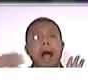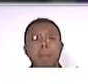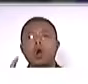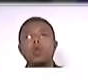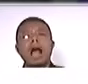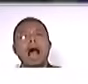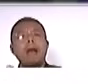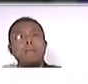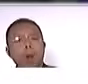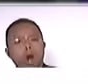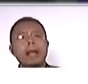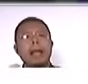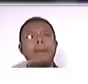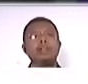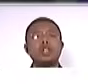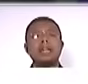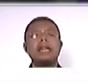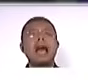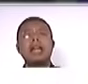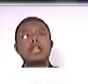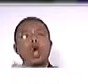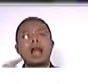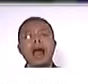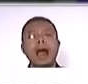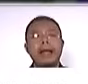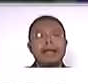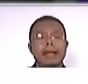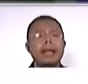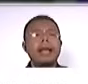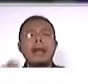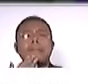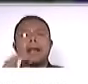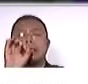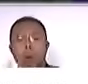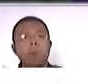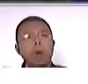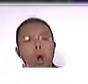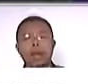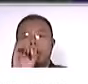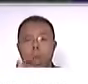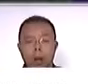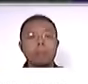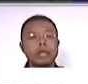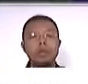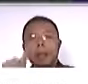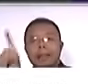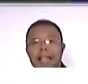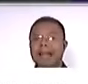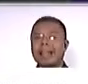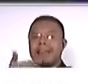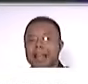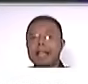carbon capture and storage simpel sekali pak pertanyaan saya pakoh mohon dijawab pak dijawab sesuai pertanyaan